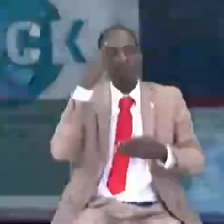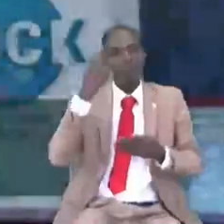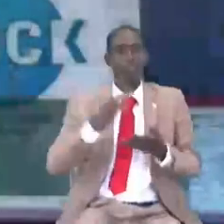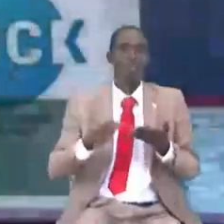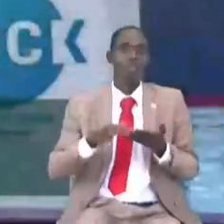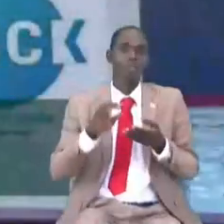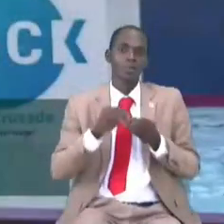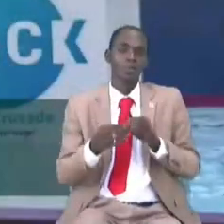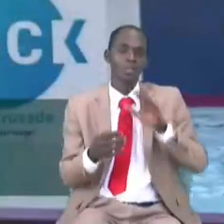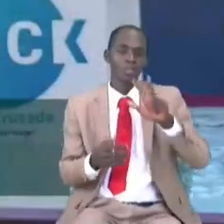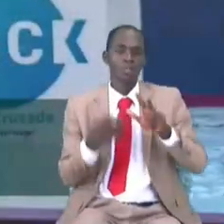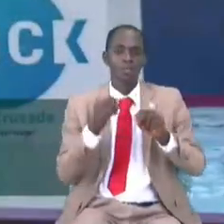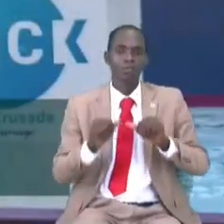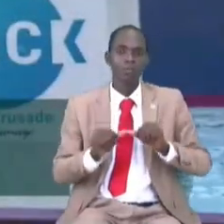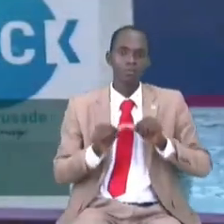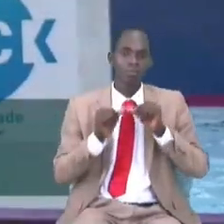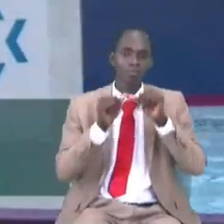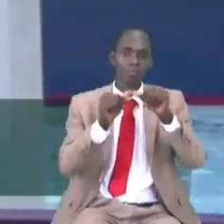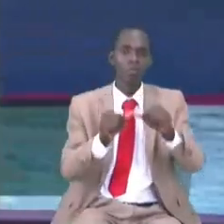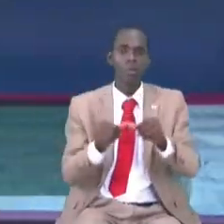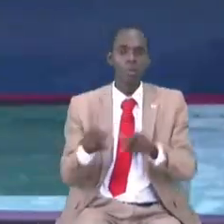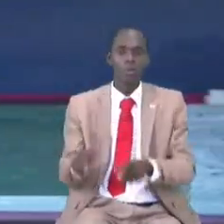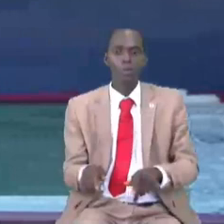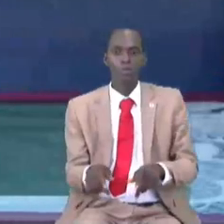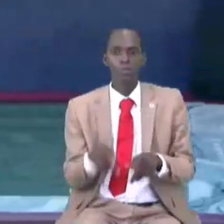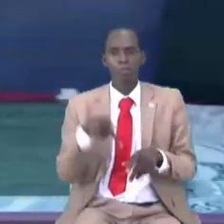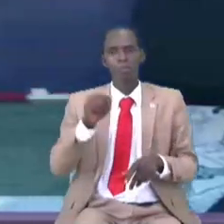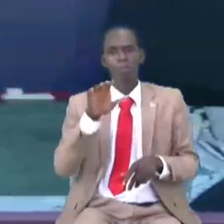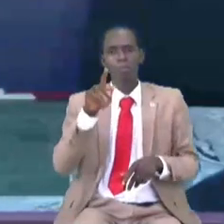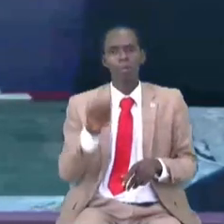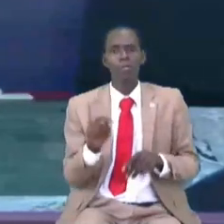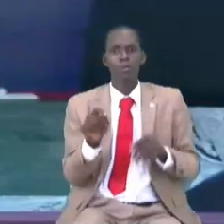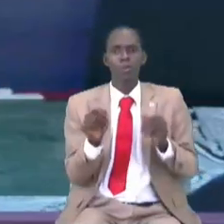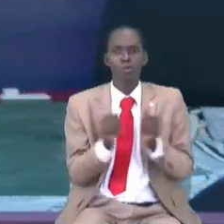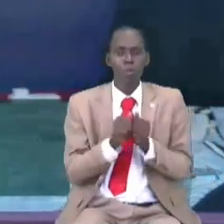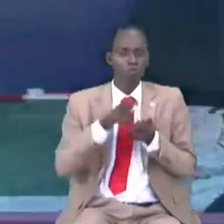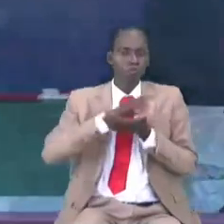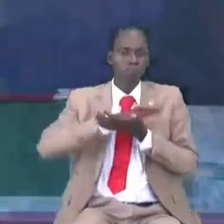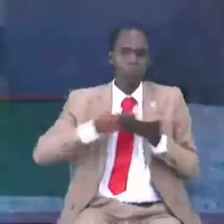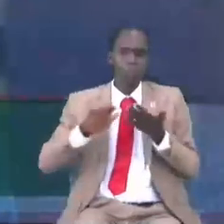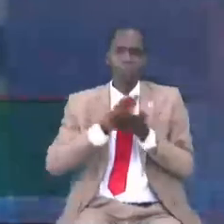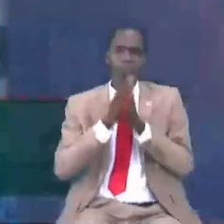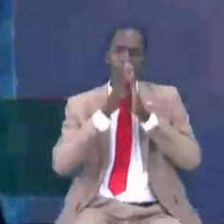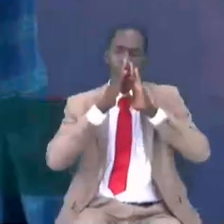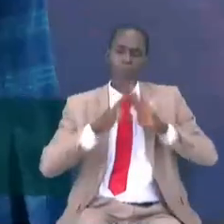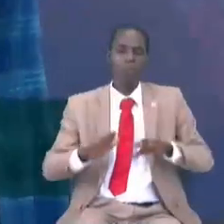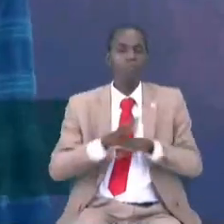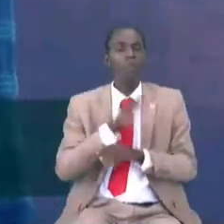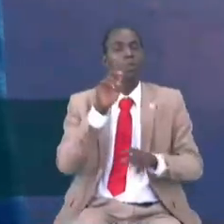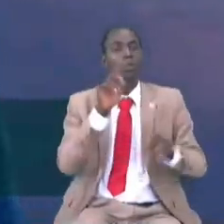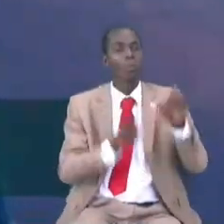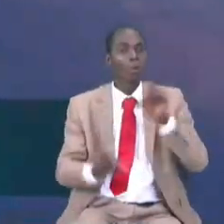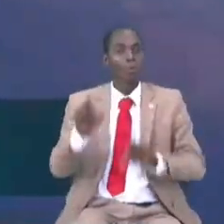le peuple purgé et paisible. Premier élément dans le troisième point, le pardon promis